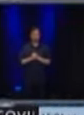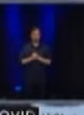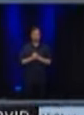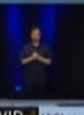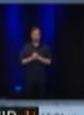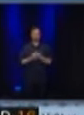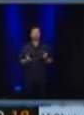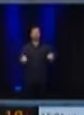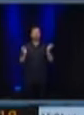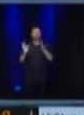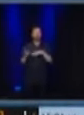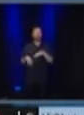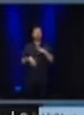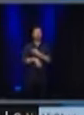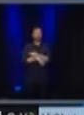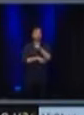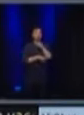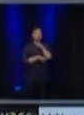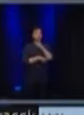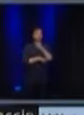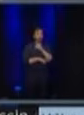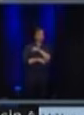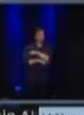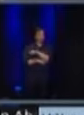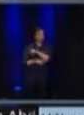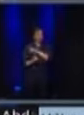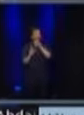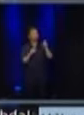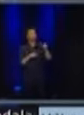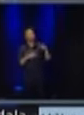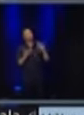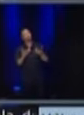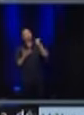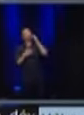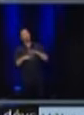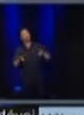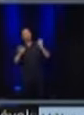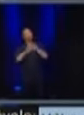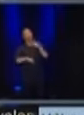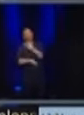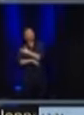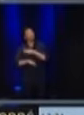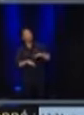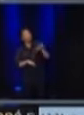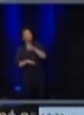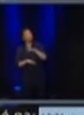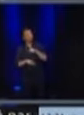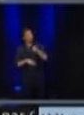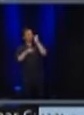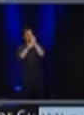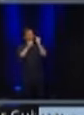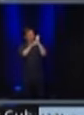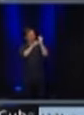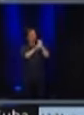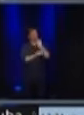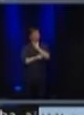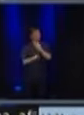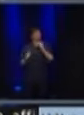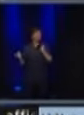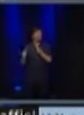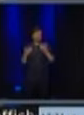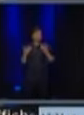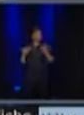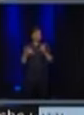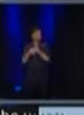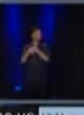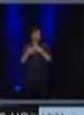le slogan du jour, c'est « plus de vaccinés, plus de liberté ». C'est véritablement ce qu'on demande aux Québécois, de se faire vacciner, de respecter les consignes,